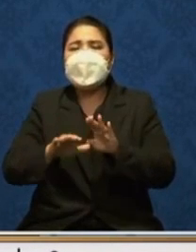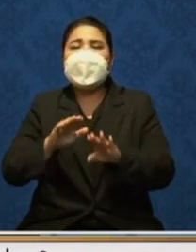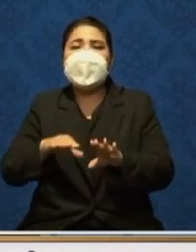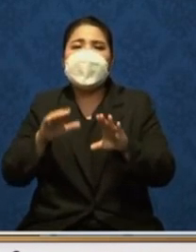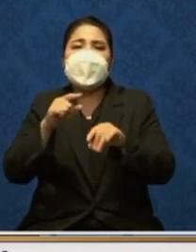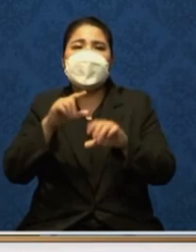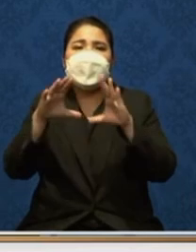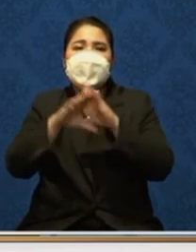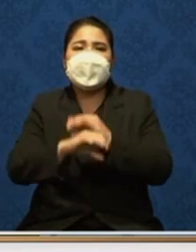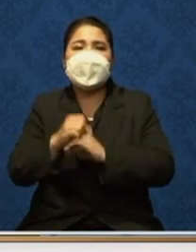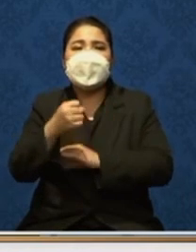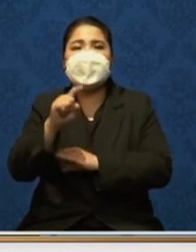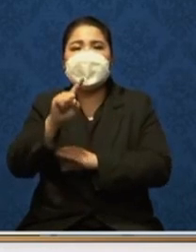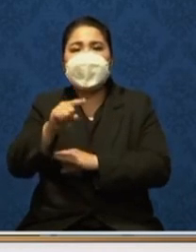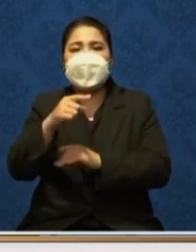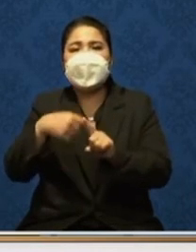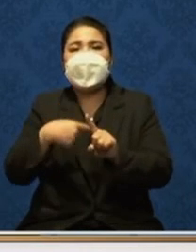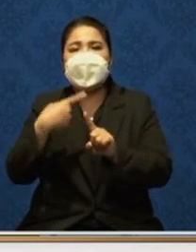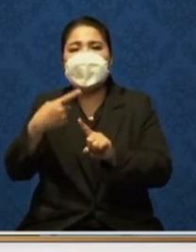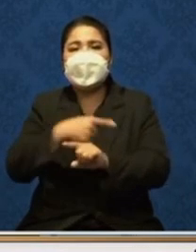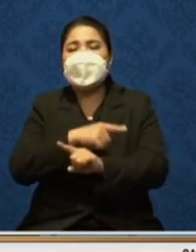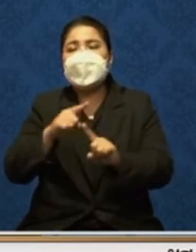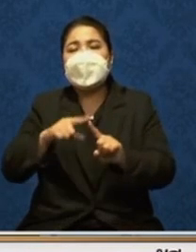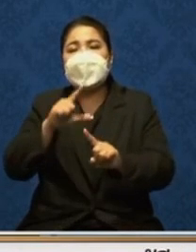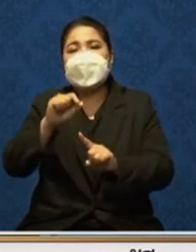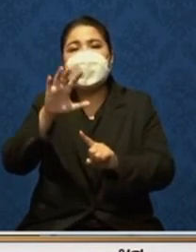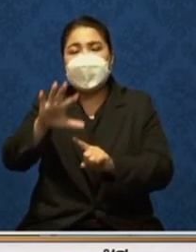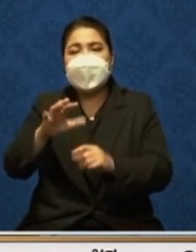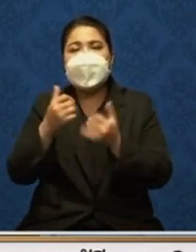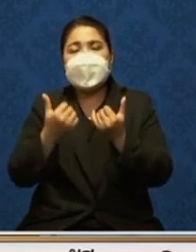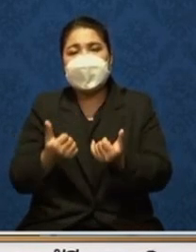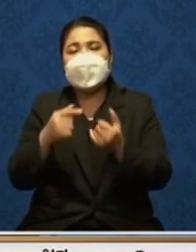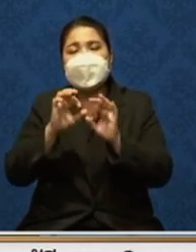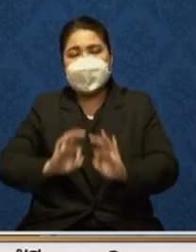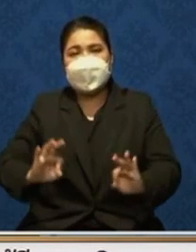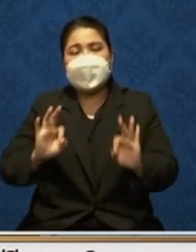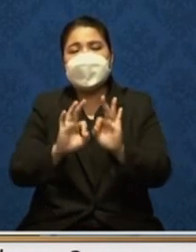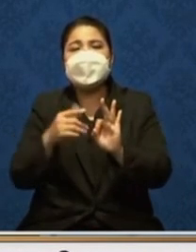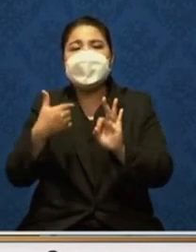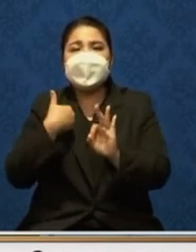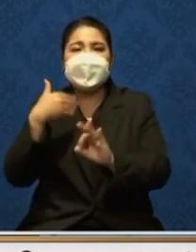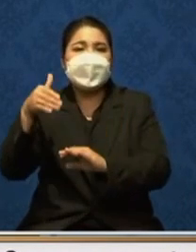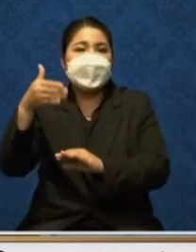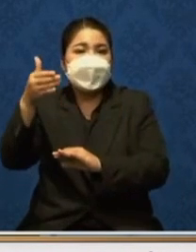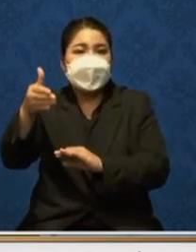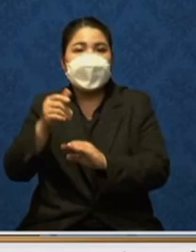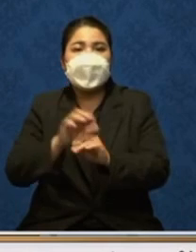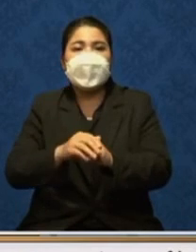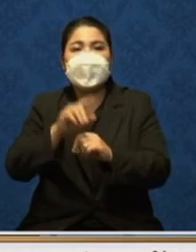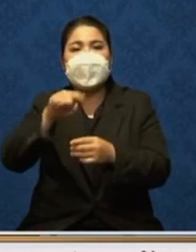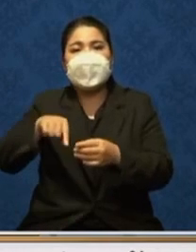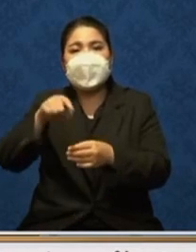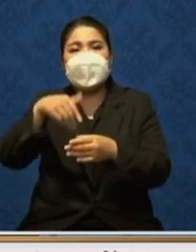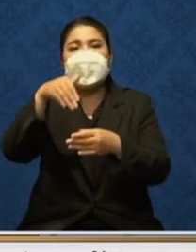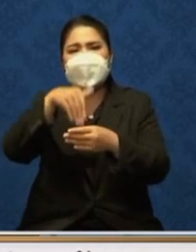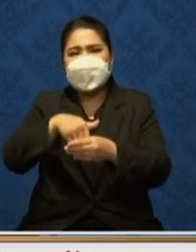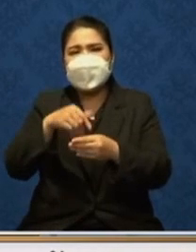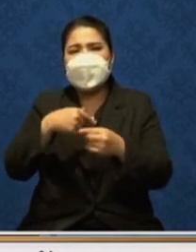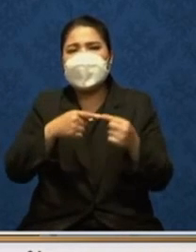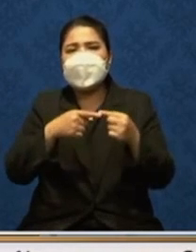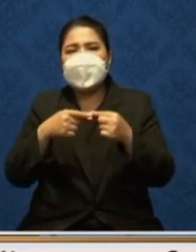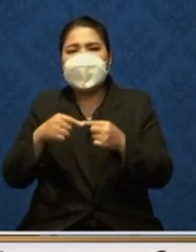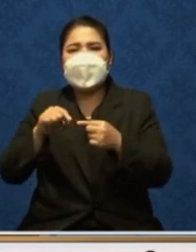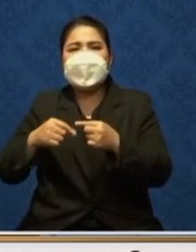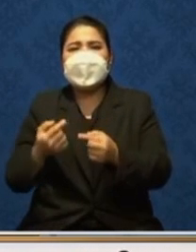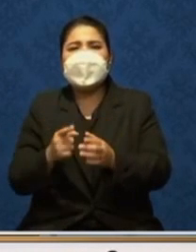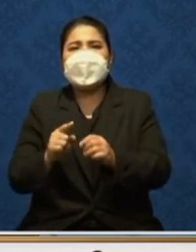ของคืนมาท 25 ม.ansและนี่กคอสั laznehmerตำคัญว่าการเลตงครั้งต่อไปกําลจะเกิดขิใไม่เช้าท